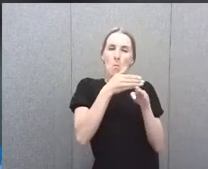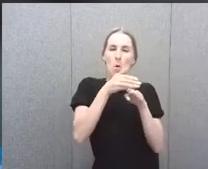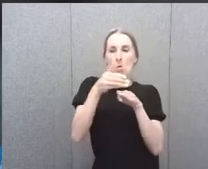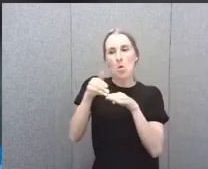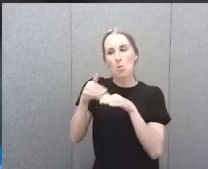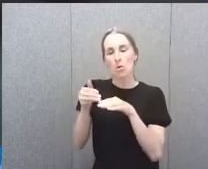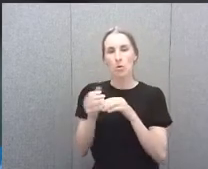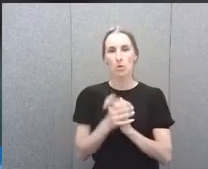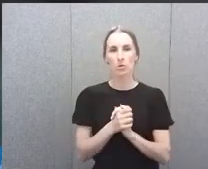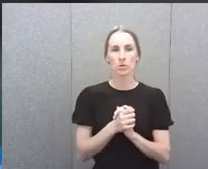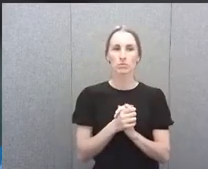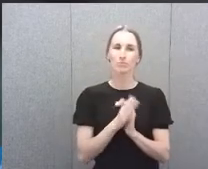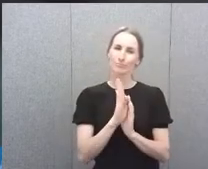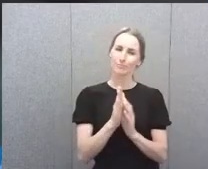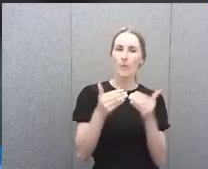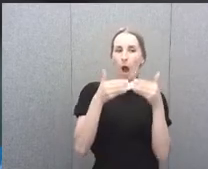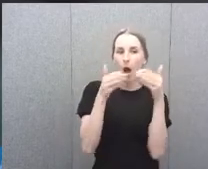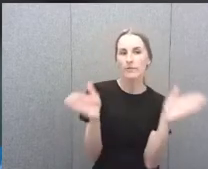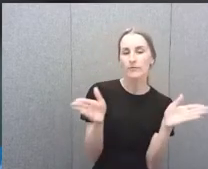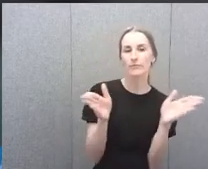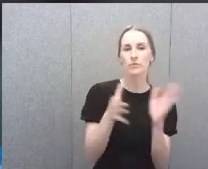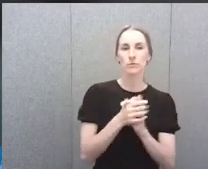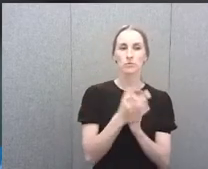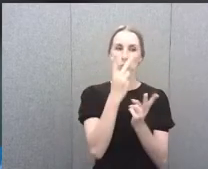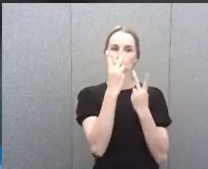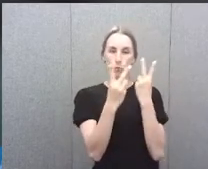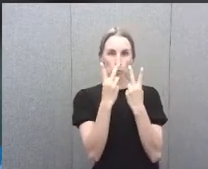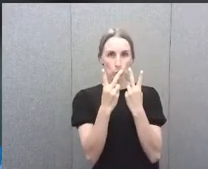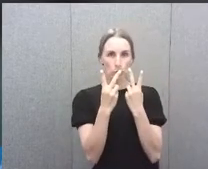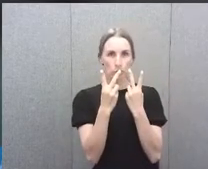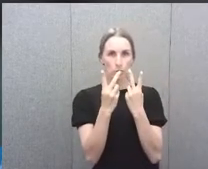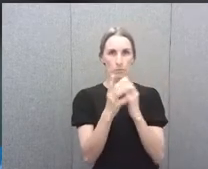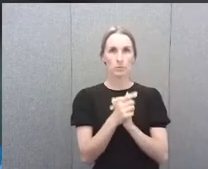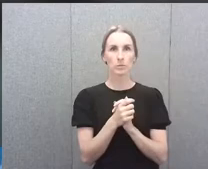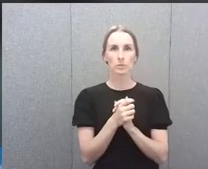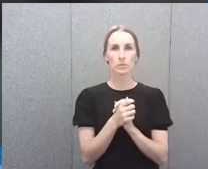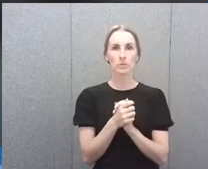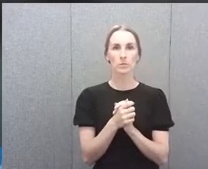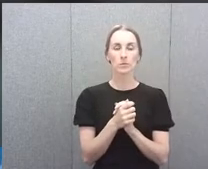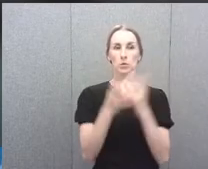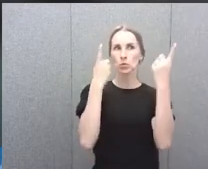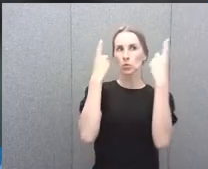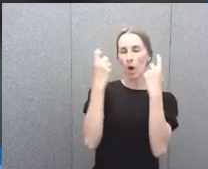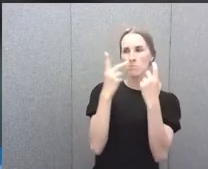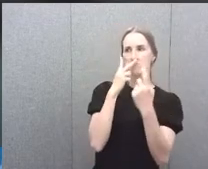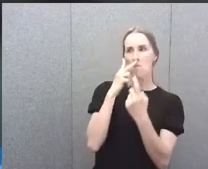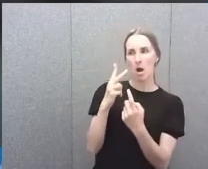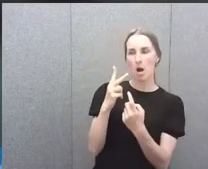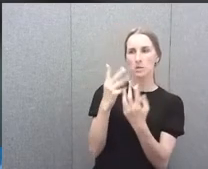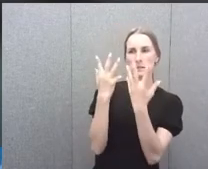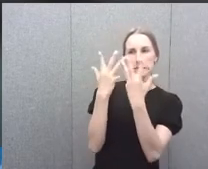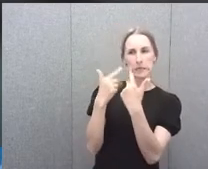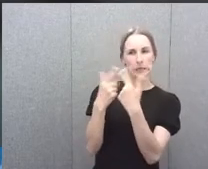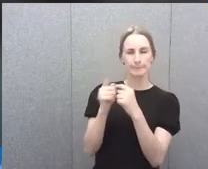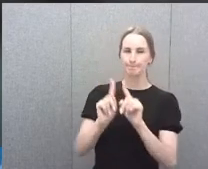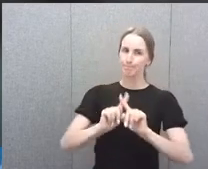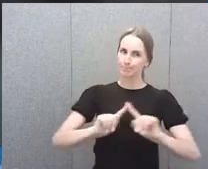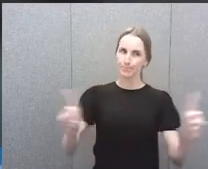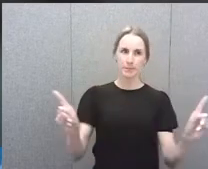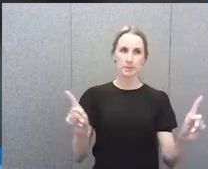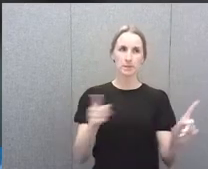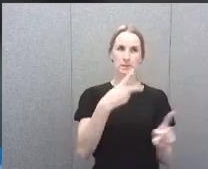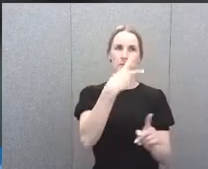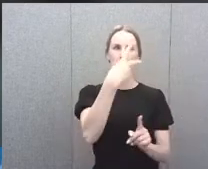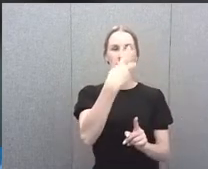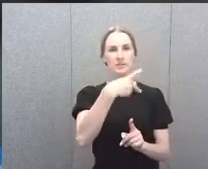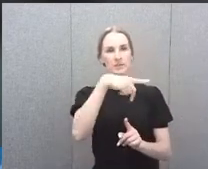мы рассматриваем данные по представительству женщин в процессе мира и безопасности, то данные на самом деле жалки. В Европейском